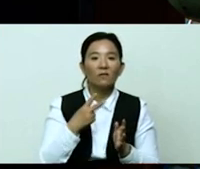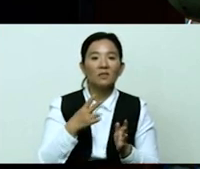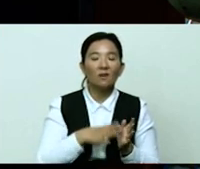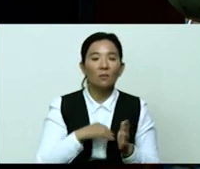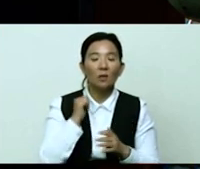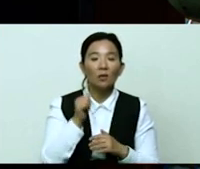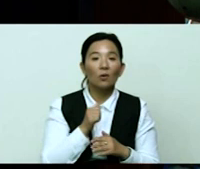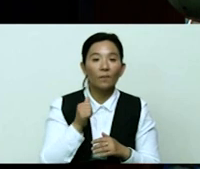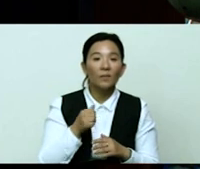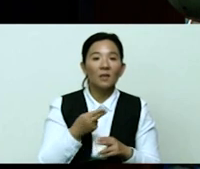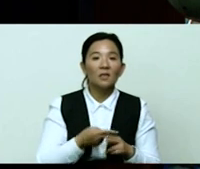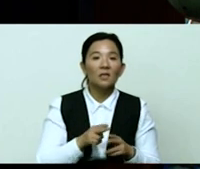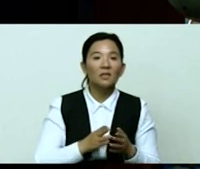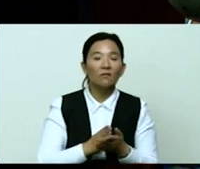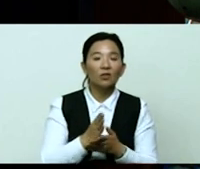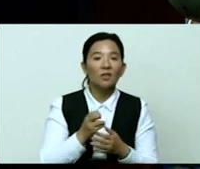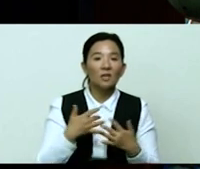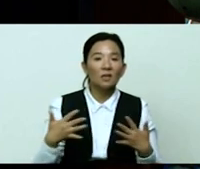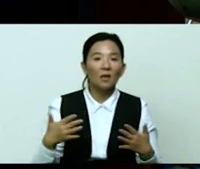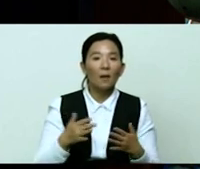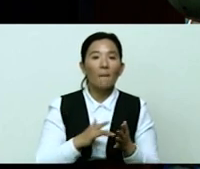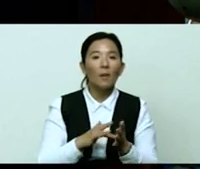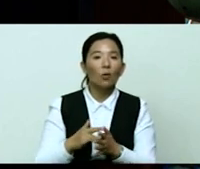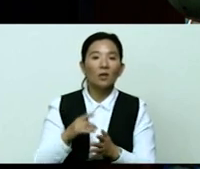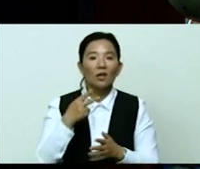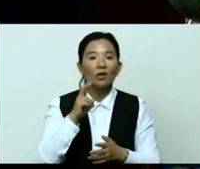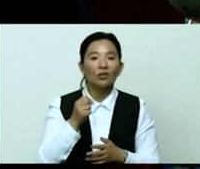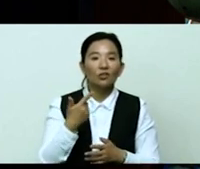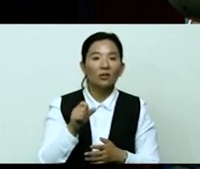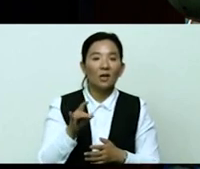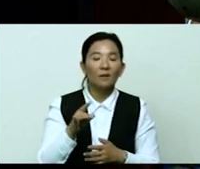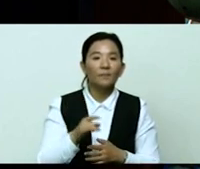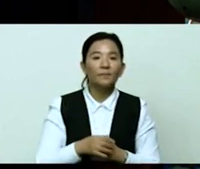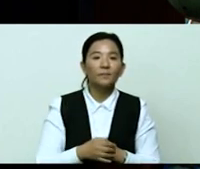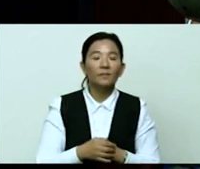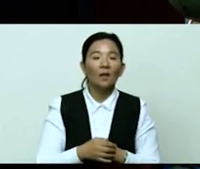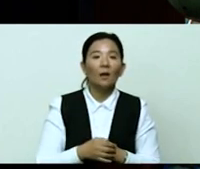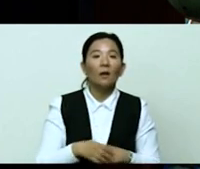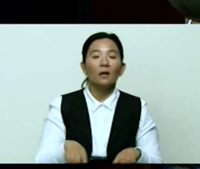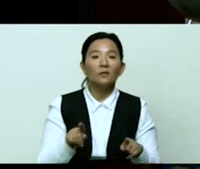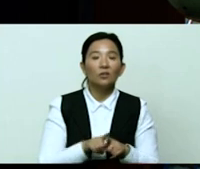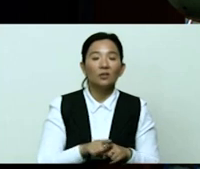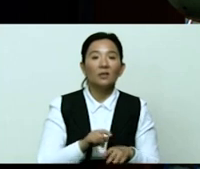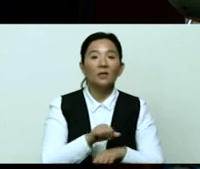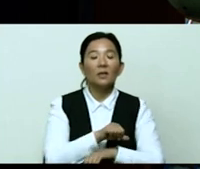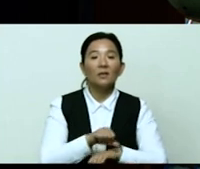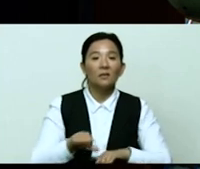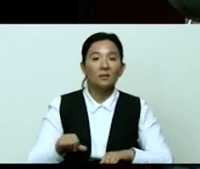1826-1829 годах совершил несколько походов на Кашгар, восточный Туркестан. Конечно,